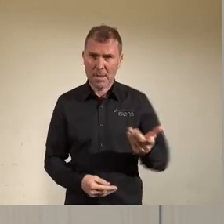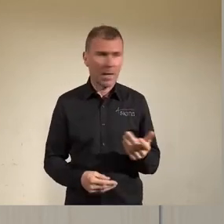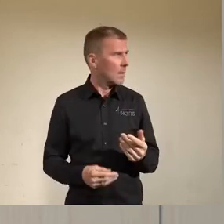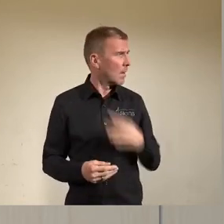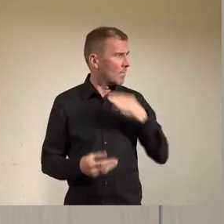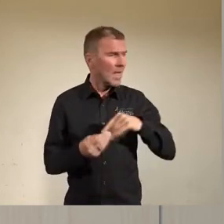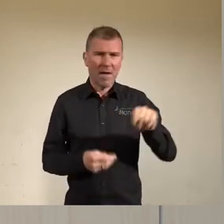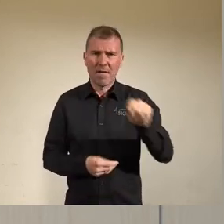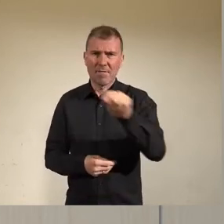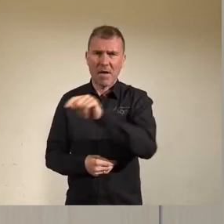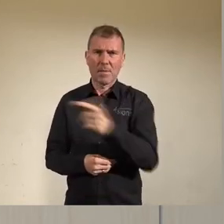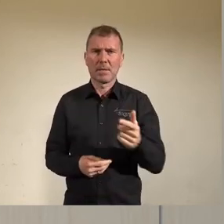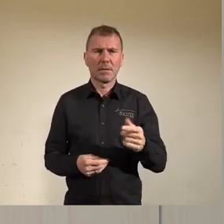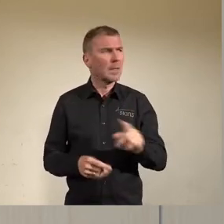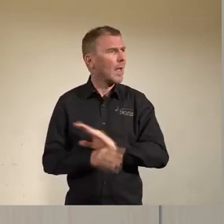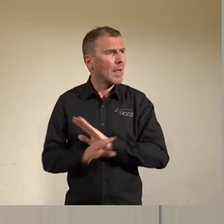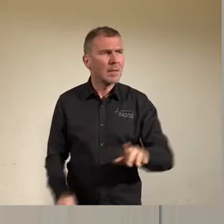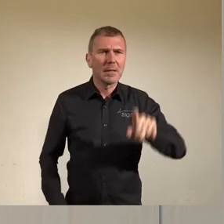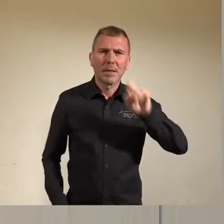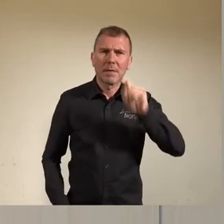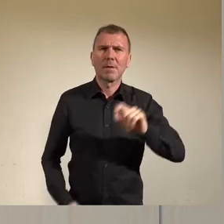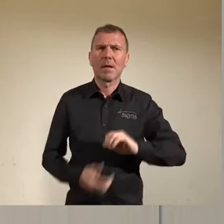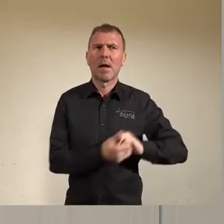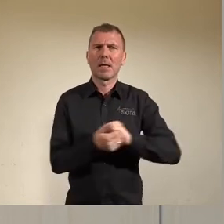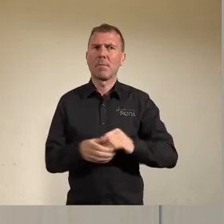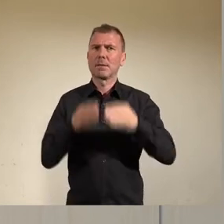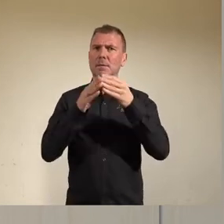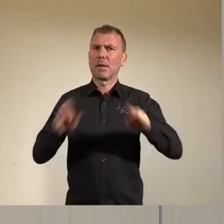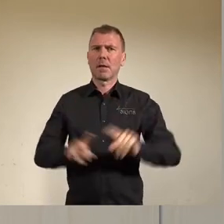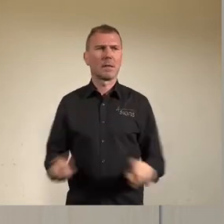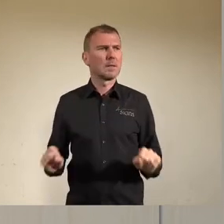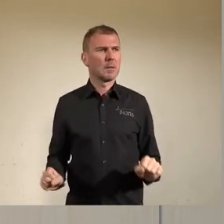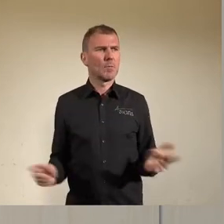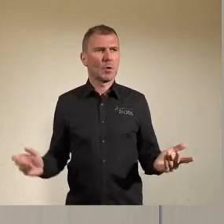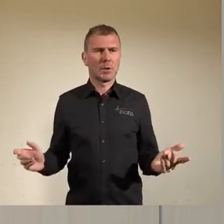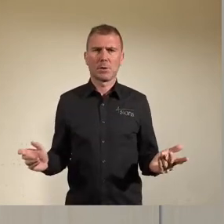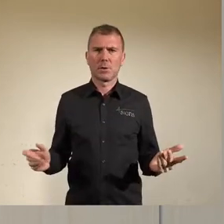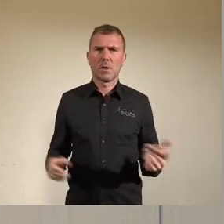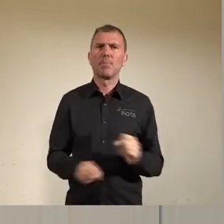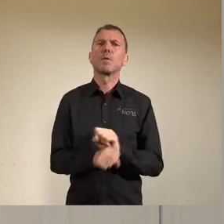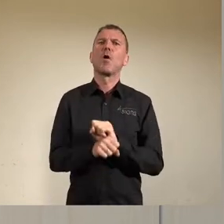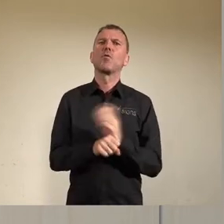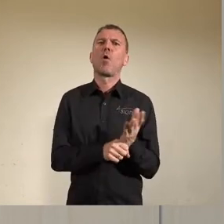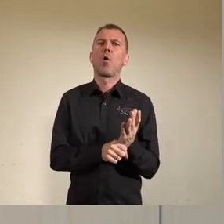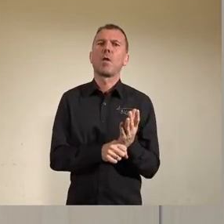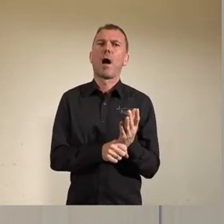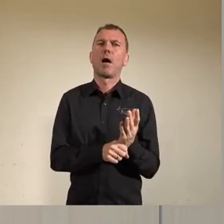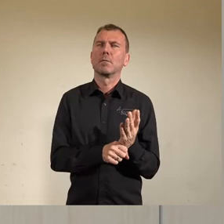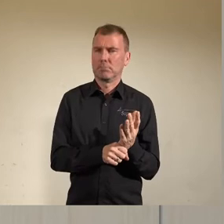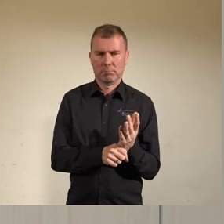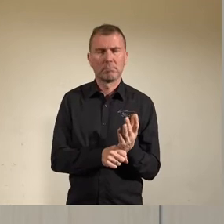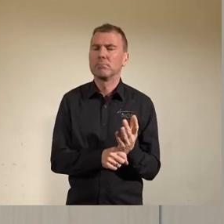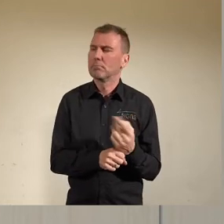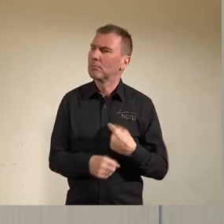zu viele Familien, gibt es nie wieder gemeinsame Weihnachten. Corona fordert uns in unbekannter Weise